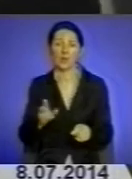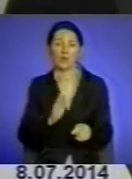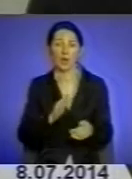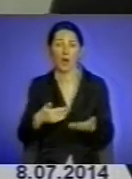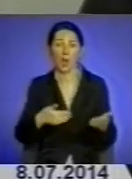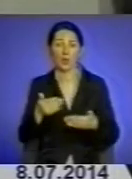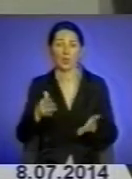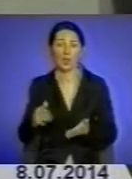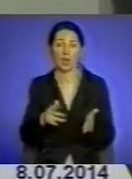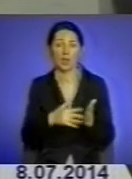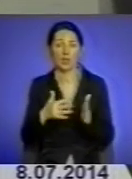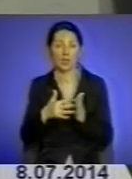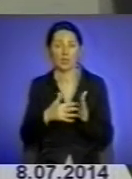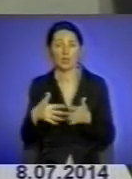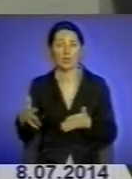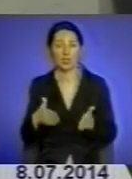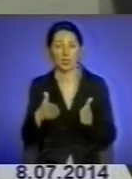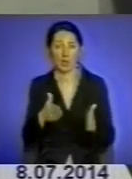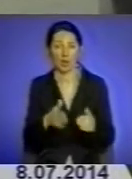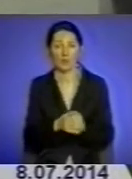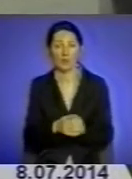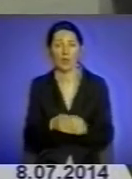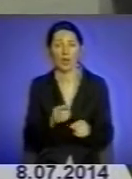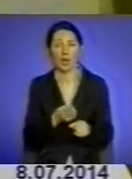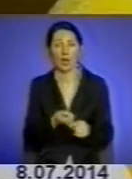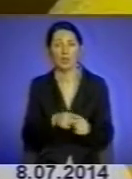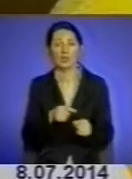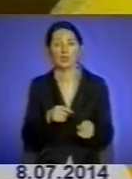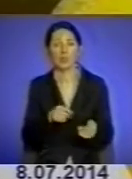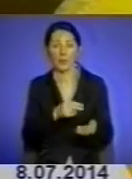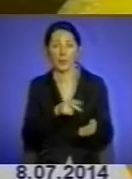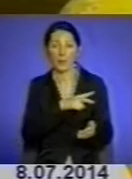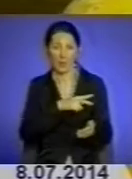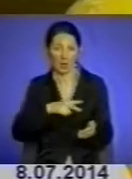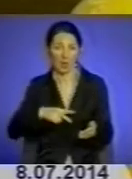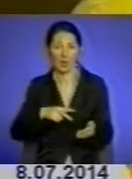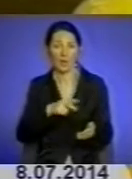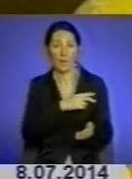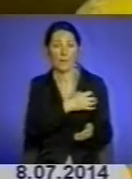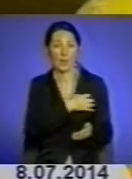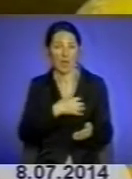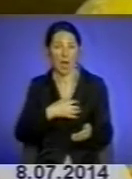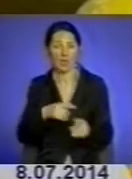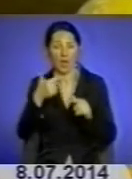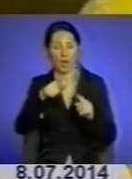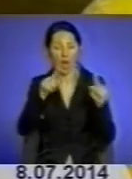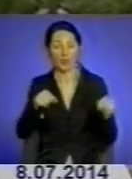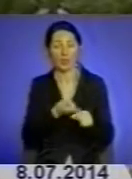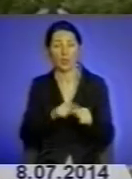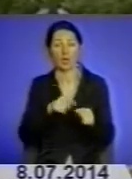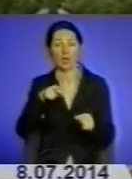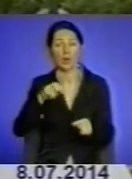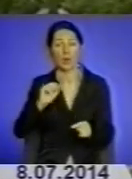заборони до свободи і розквіту. З цієї нагоди підготовлені відзнаки у вигляді медалей та грамот, які патріарх Української греко-католицької